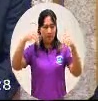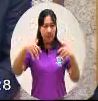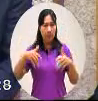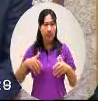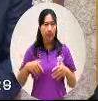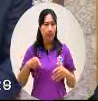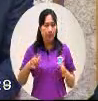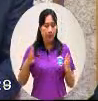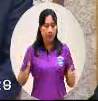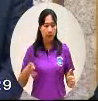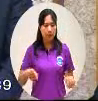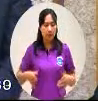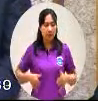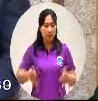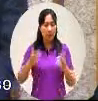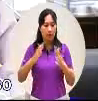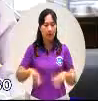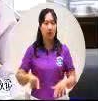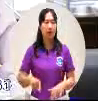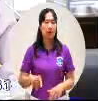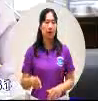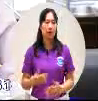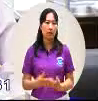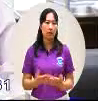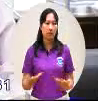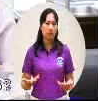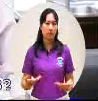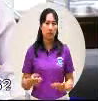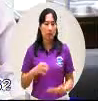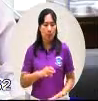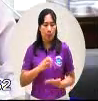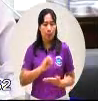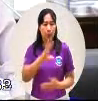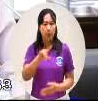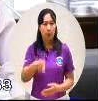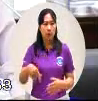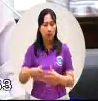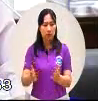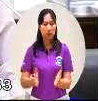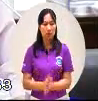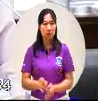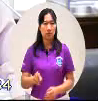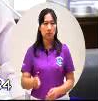呢，这个道路又中断。 我想在这里建议哈，这个区块